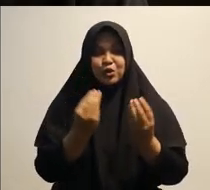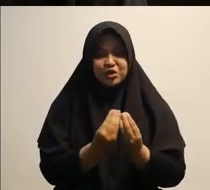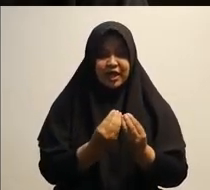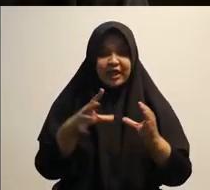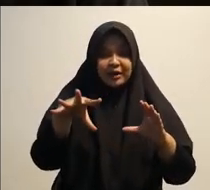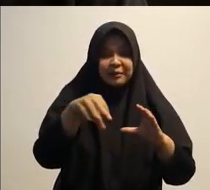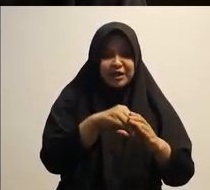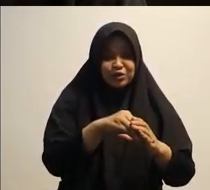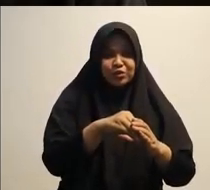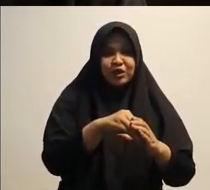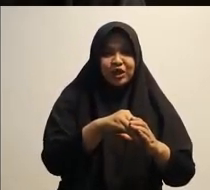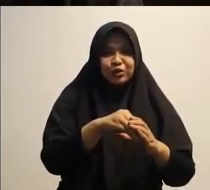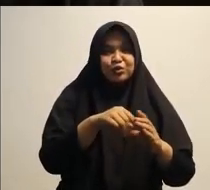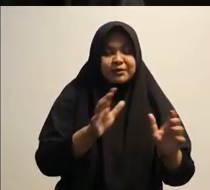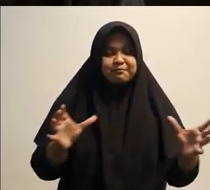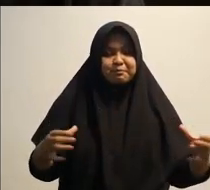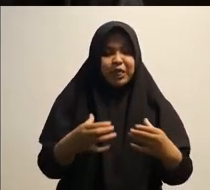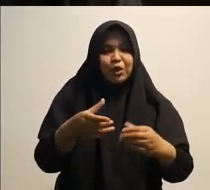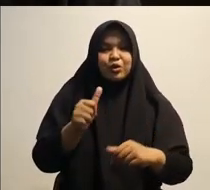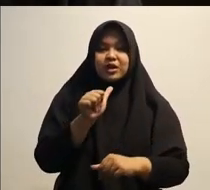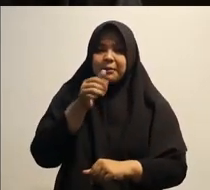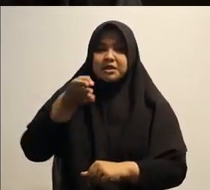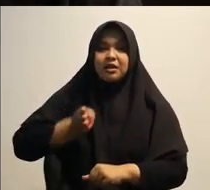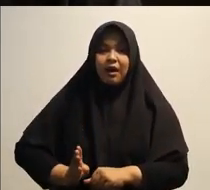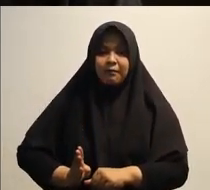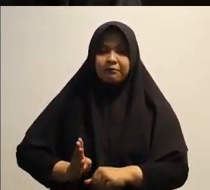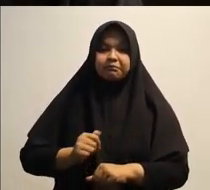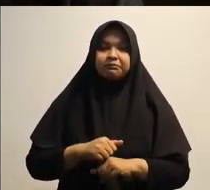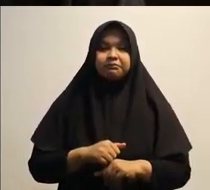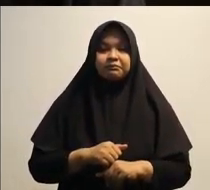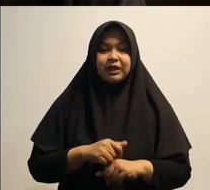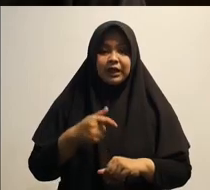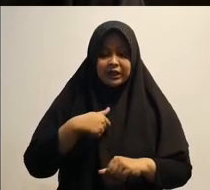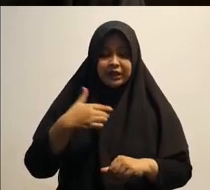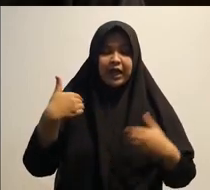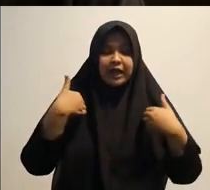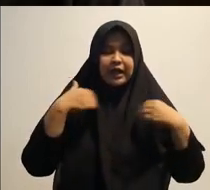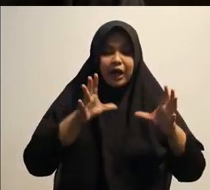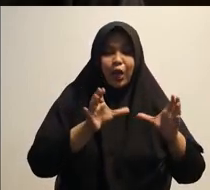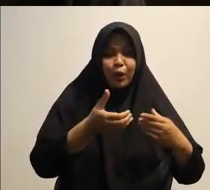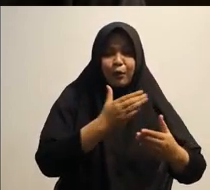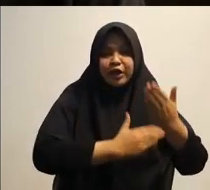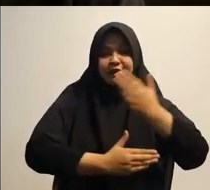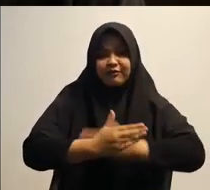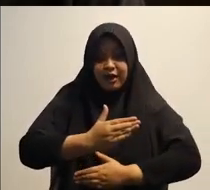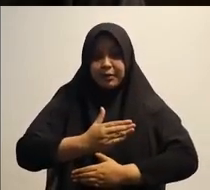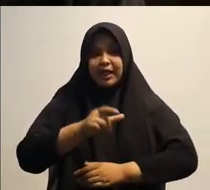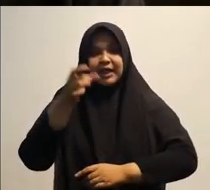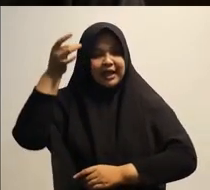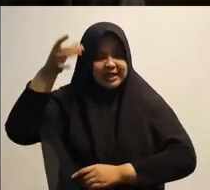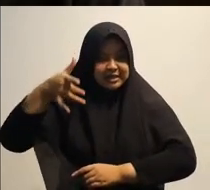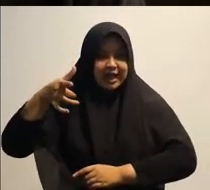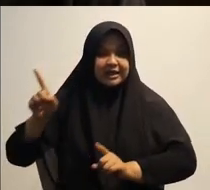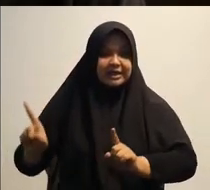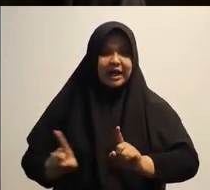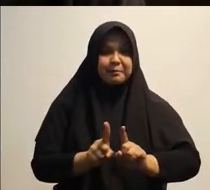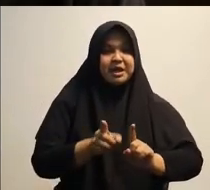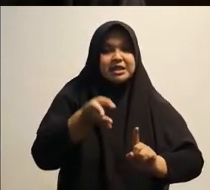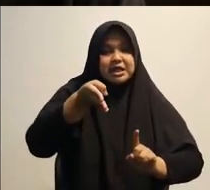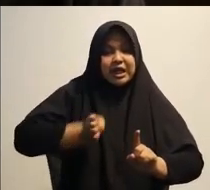itu dibentukkan Sigap, jadi termasuk desa ini itu dibentuk oleh Sigap, artinya kita memang ada kelompok difabel desa yang